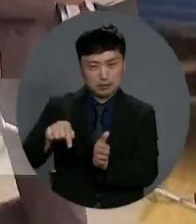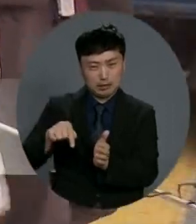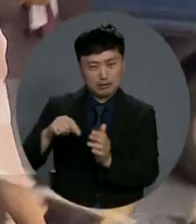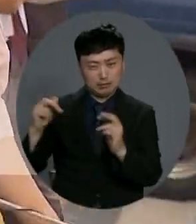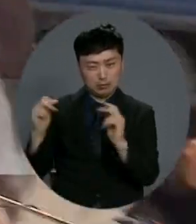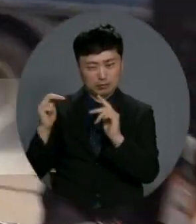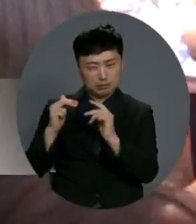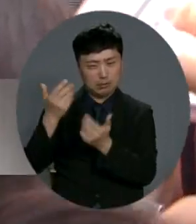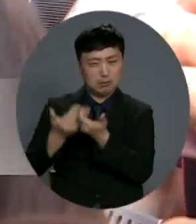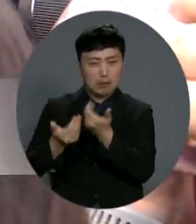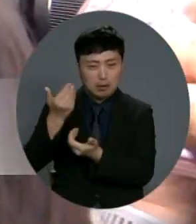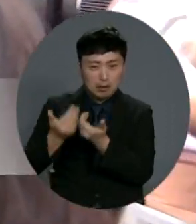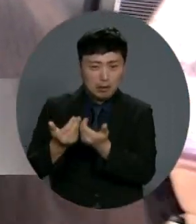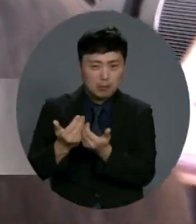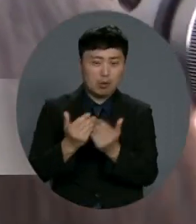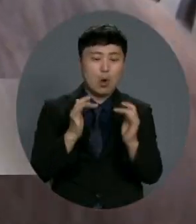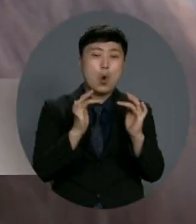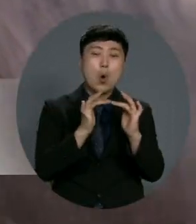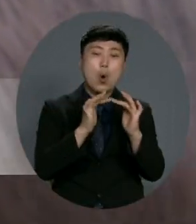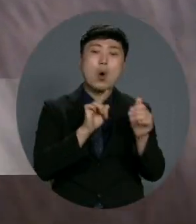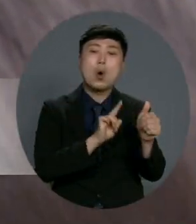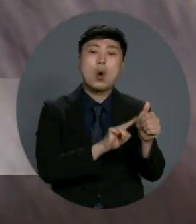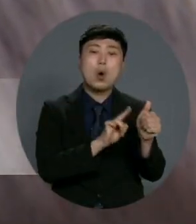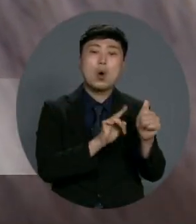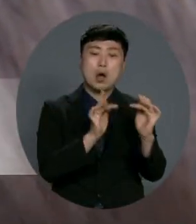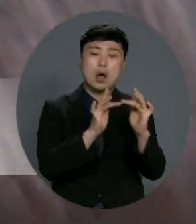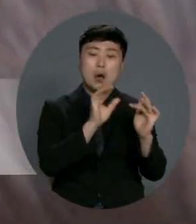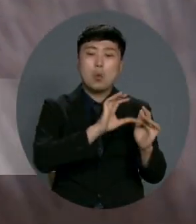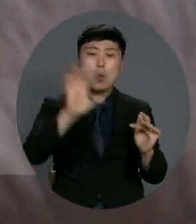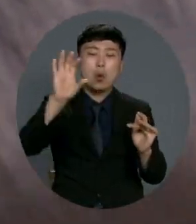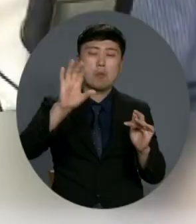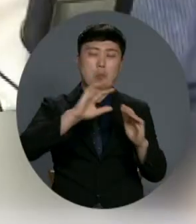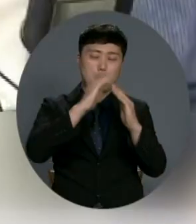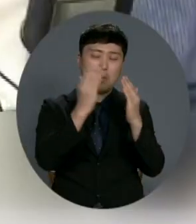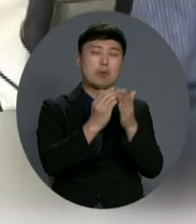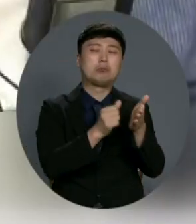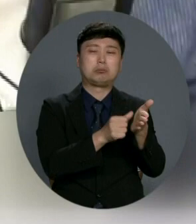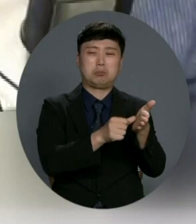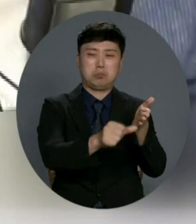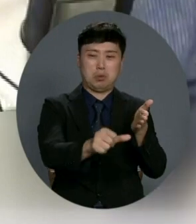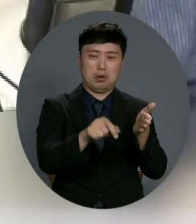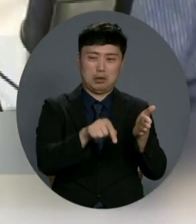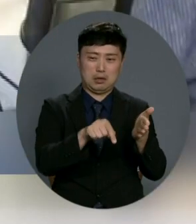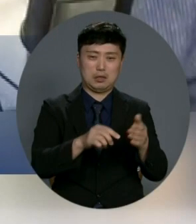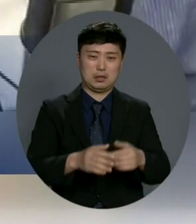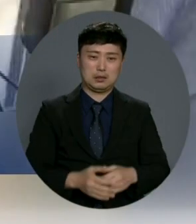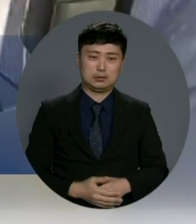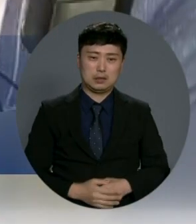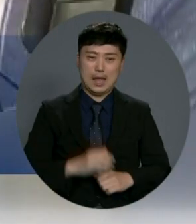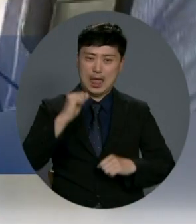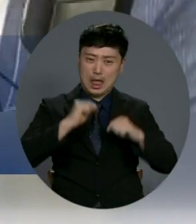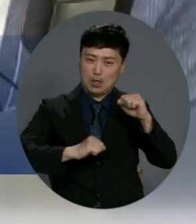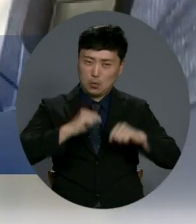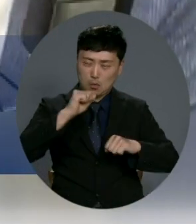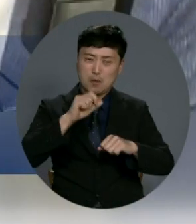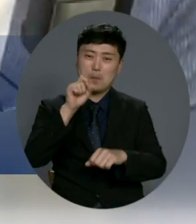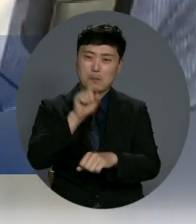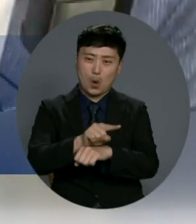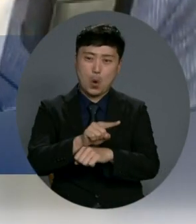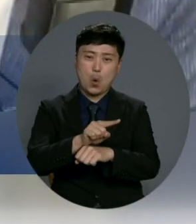시장은 SNS에 올린 여러 개의 글을 슬그머니 지웠습니다. 네. 품격이라든지 인성부터 좀 갖추는 게